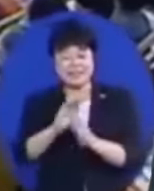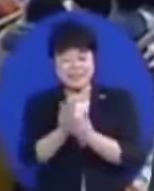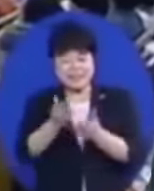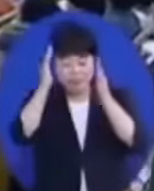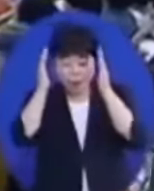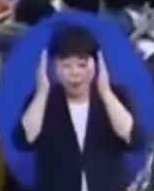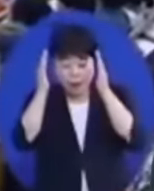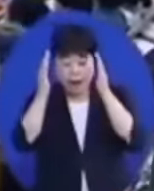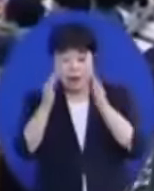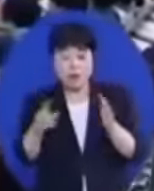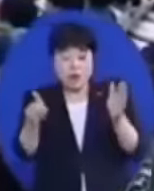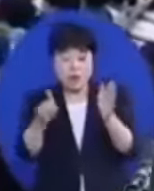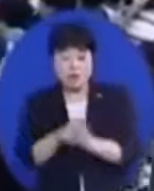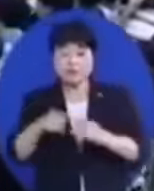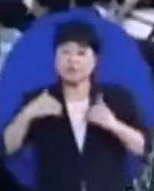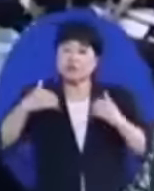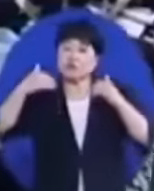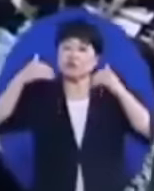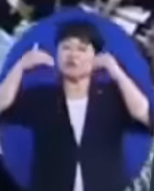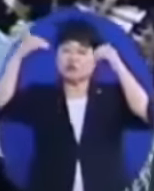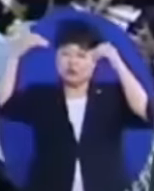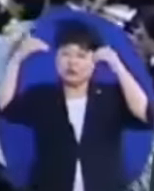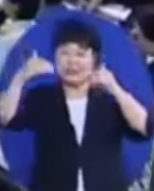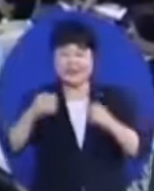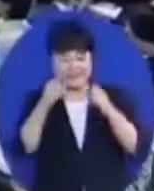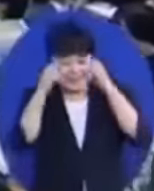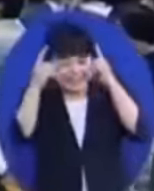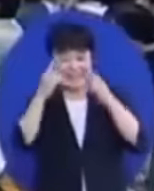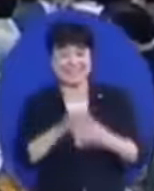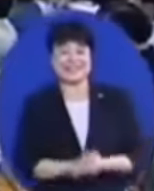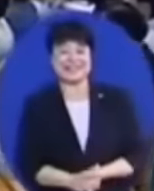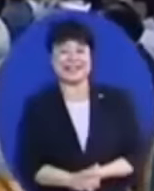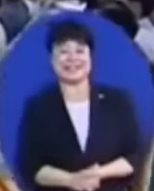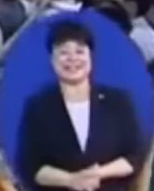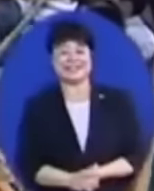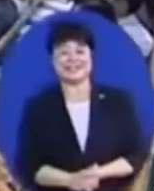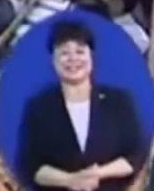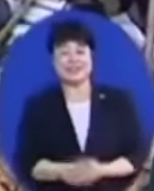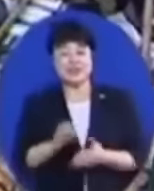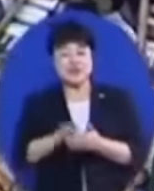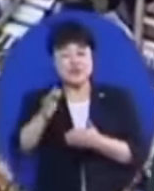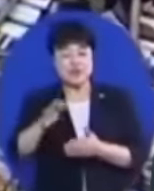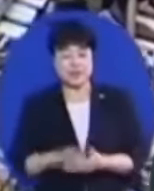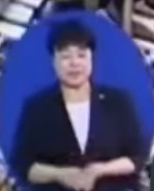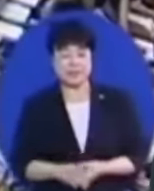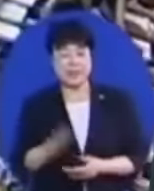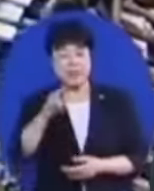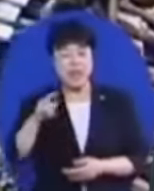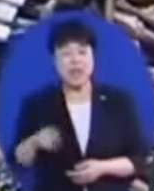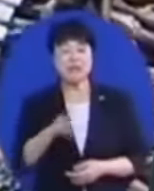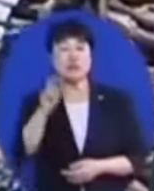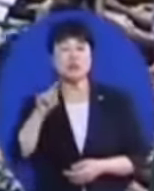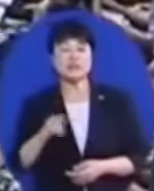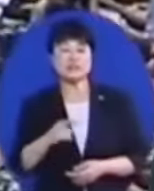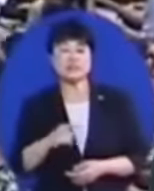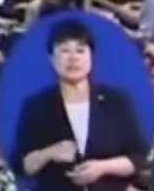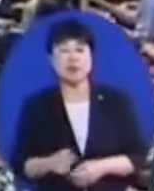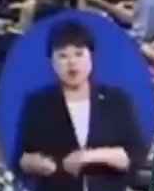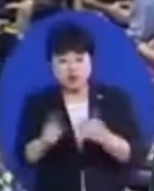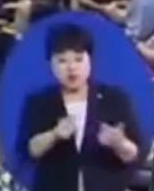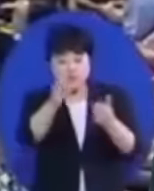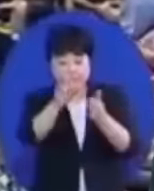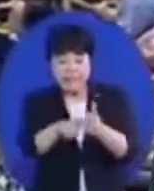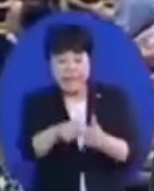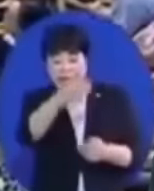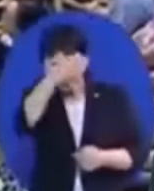성경을 공부하는 동안 믿음이 쑥쑥 자라다는 것을 깨달았다고 말하는 것입니다. 유명한 학자인 사무엘 존슨은 임종시